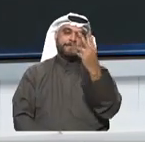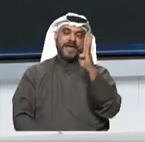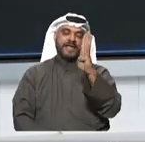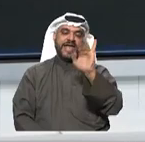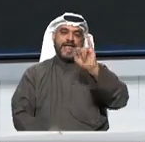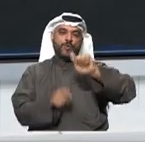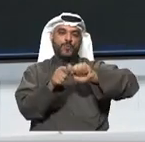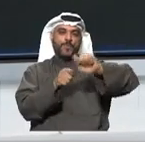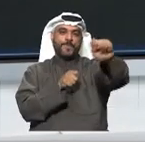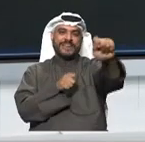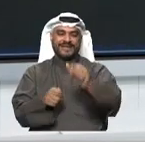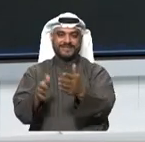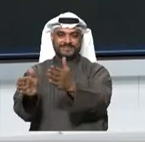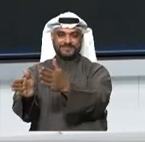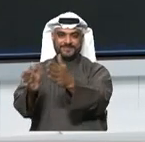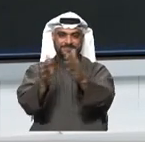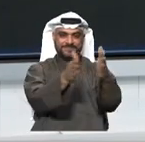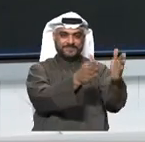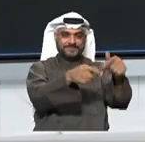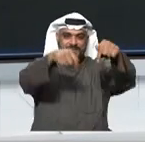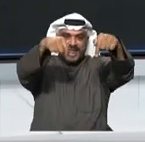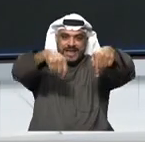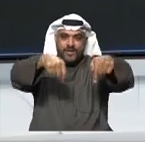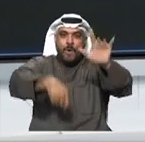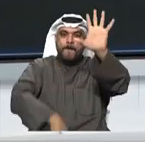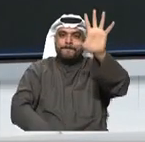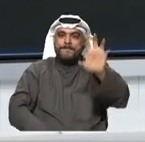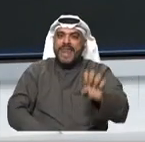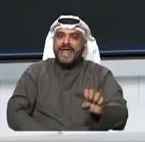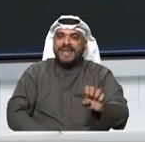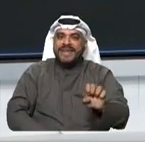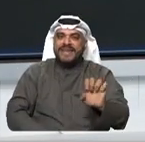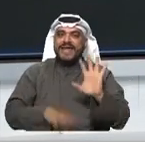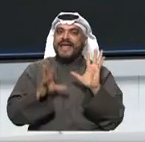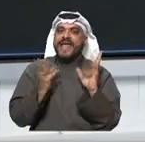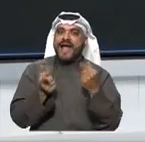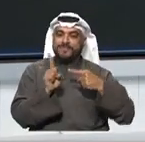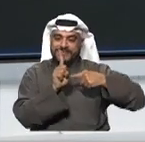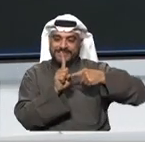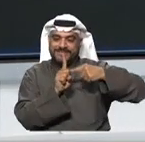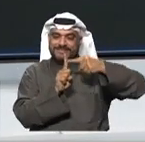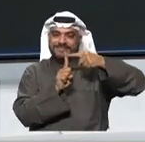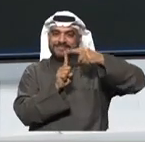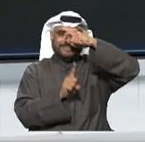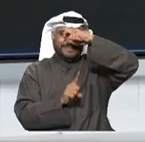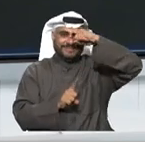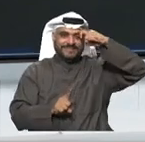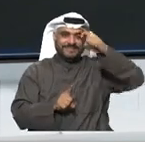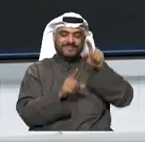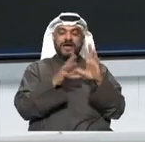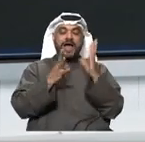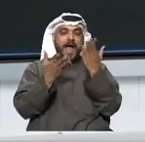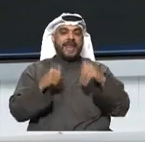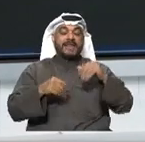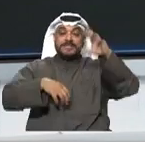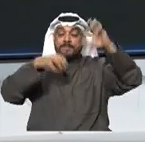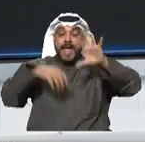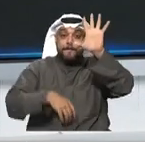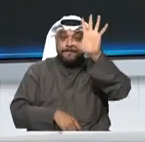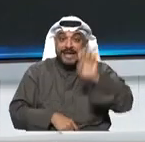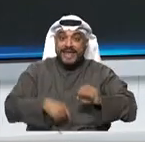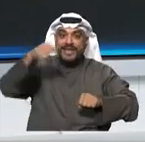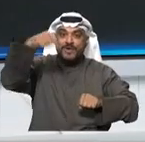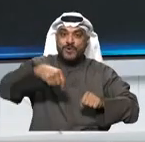كيلومتر. أما بالنسبة للطقس المتوقع في منتصف هذه الليلة بمشيئة الله، أجواء صحو بشكل عام في معظم مناطق البلاد،